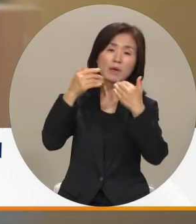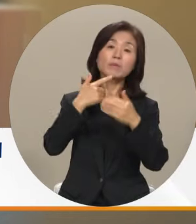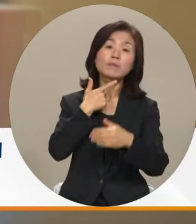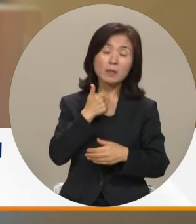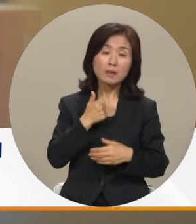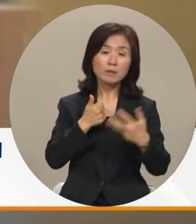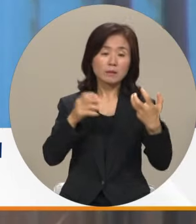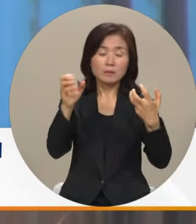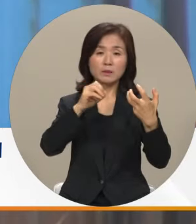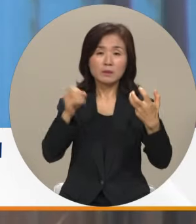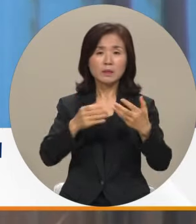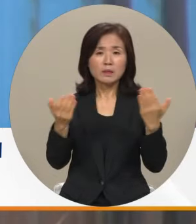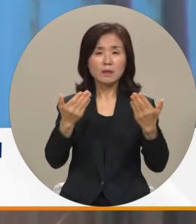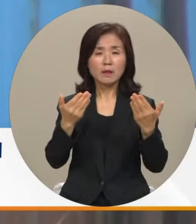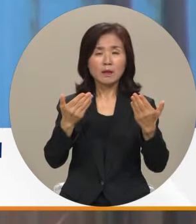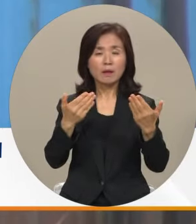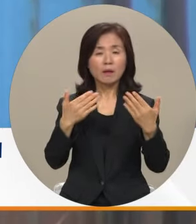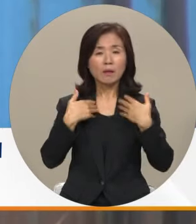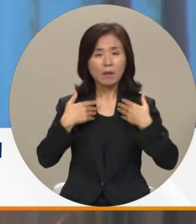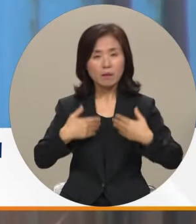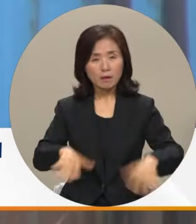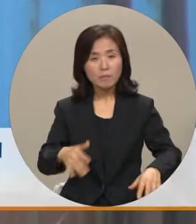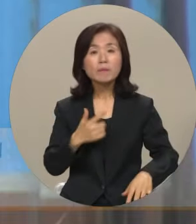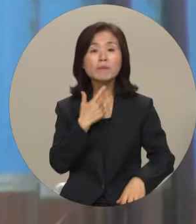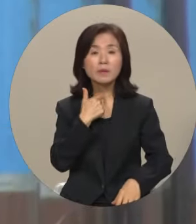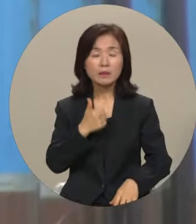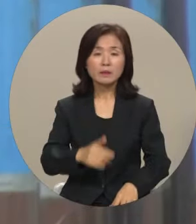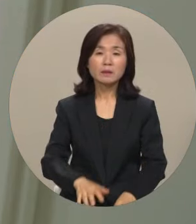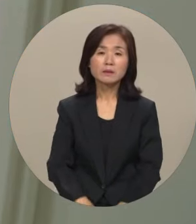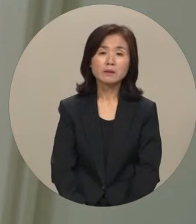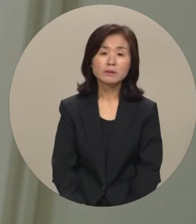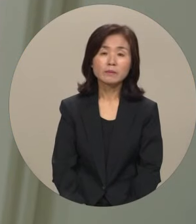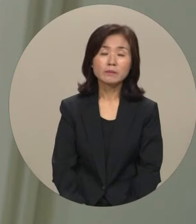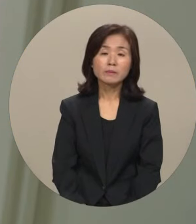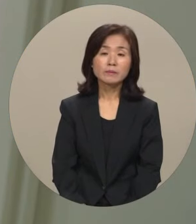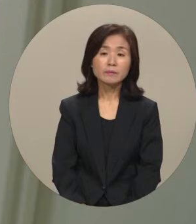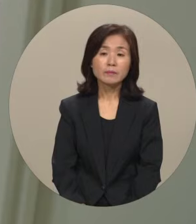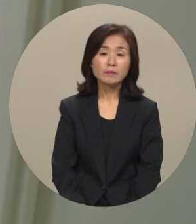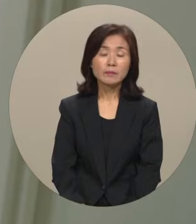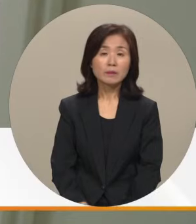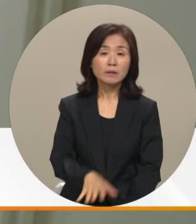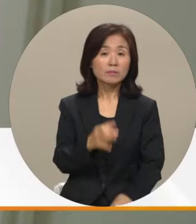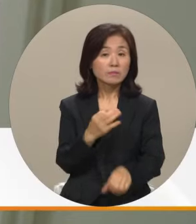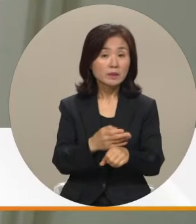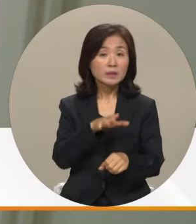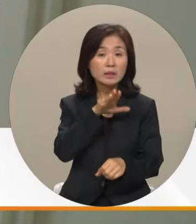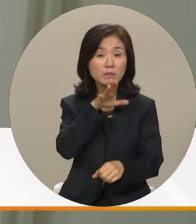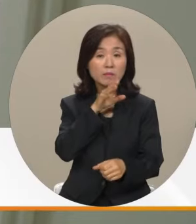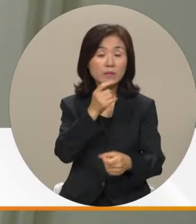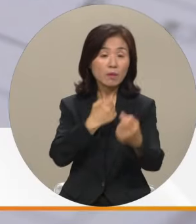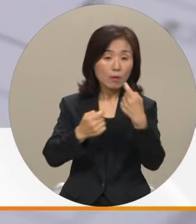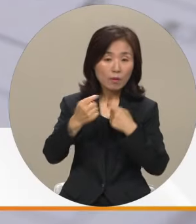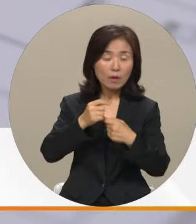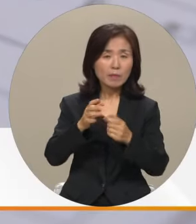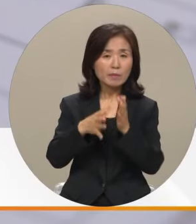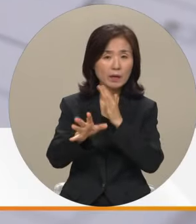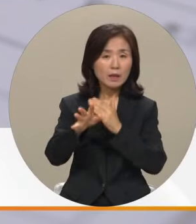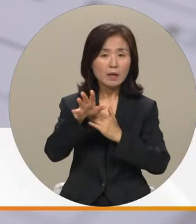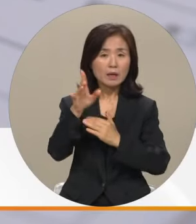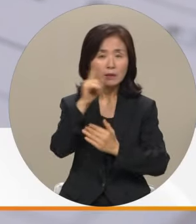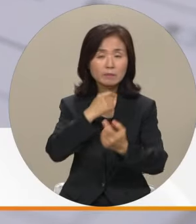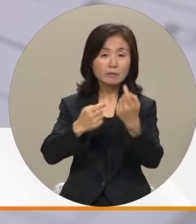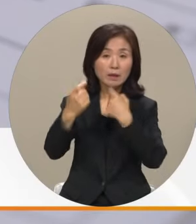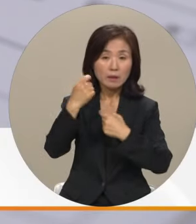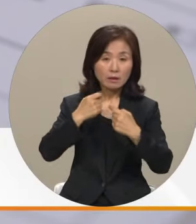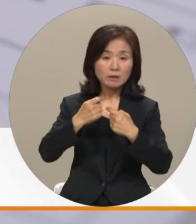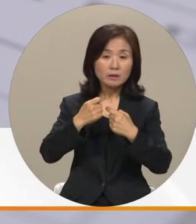80% 업무로 인한 소진 상태를 경험했습니다 단순 민원이 악성 민원이 여전히 학교